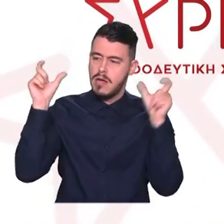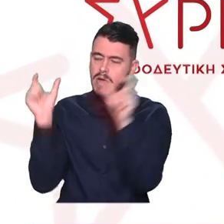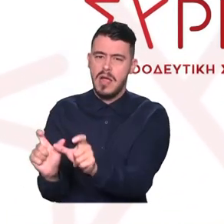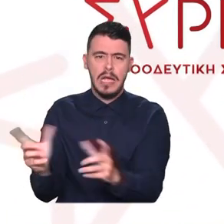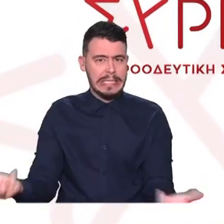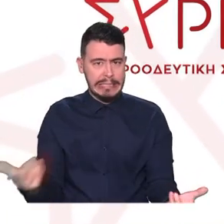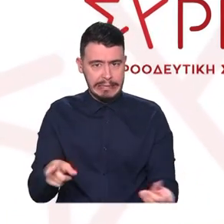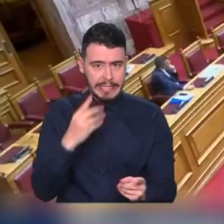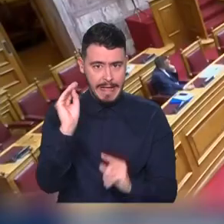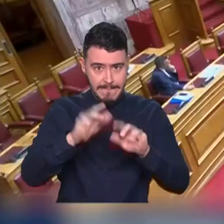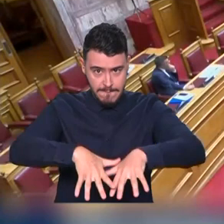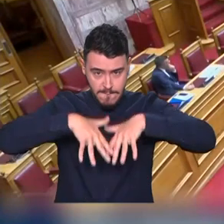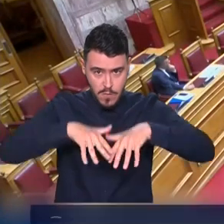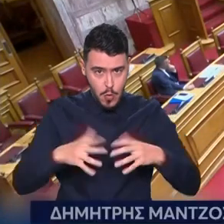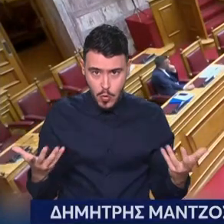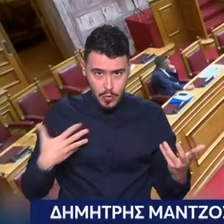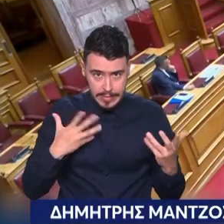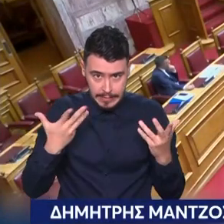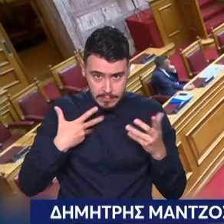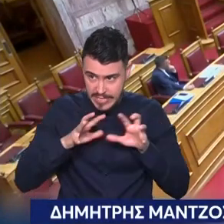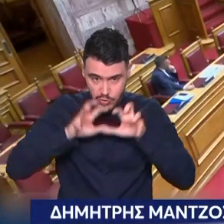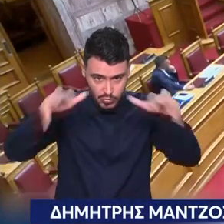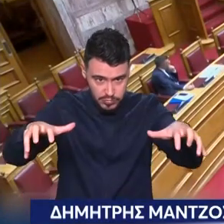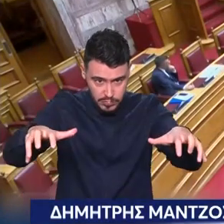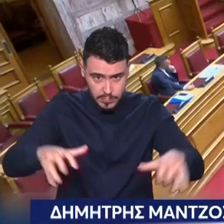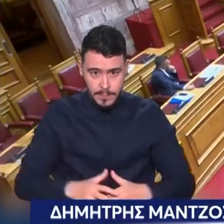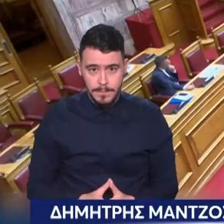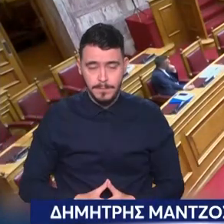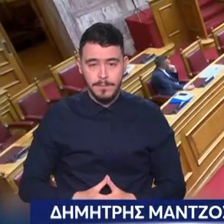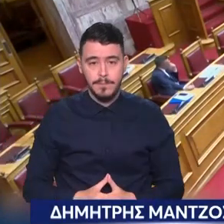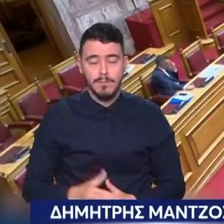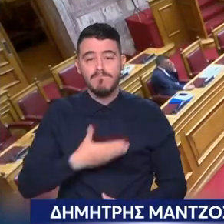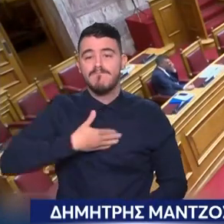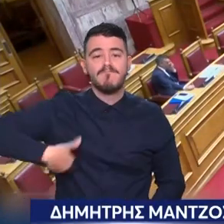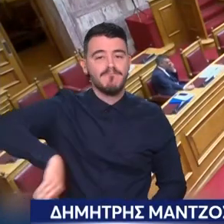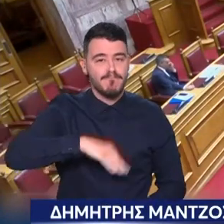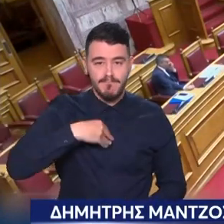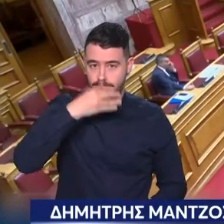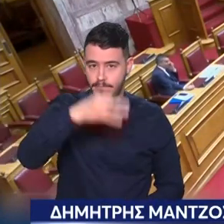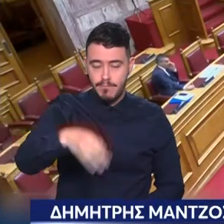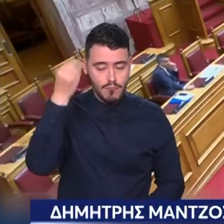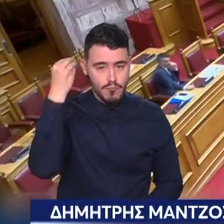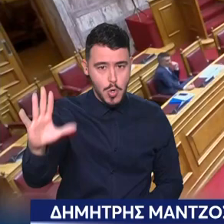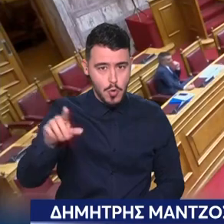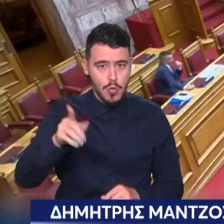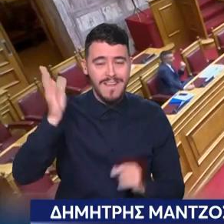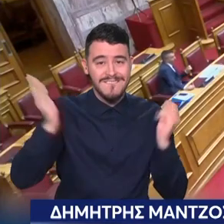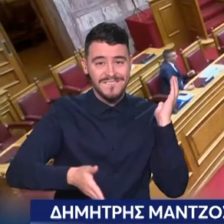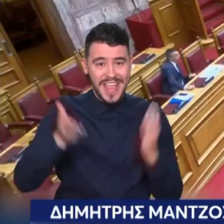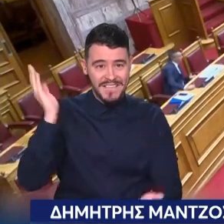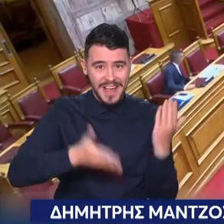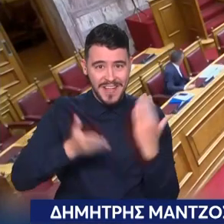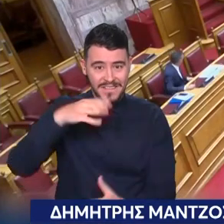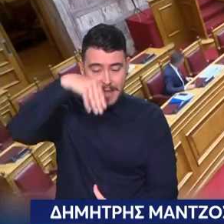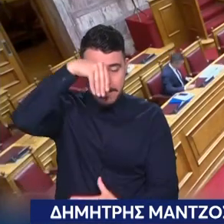την ελληνική κοινωνία. Καταδικάζουμε απερίφραστα και ανεπιφύλακτα τις πράξεις βίας που εκτυλίχθηκαν